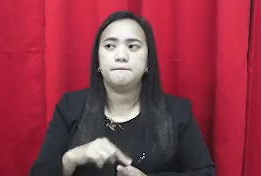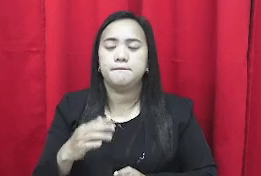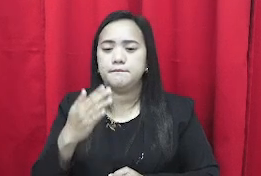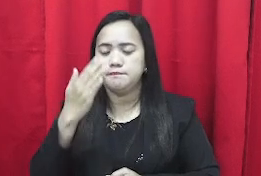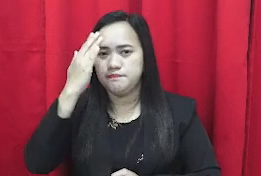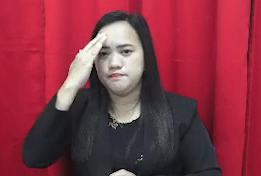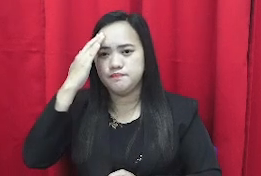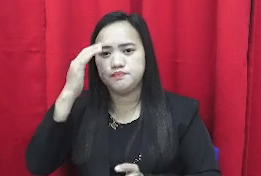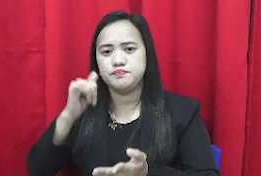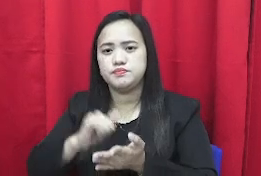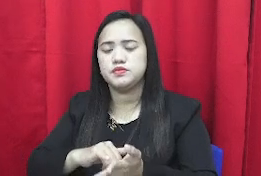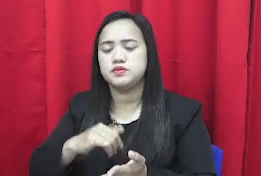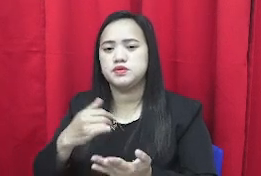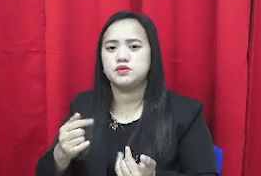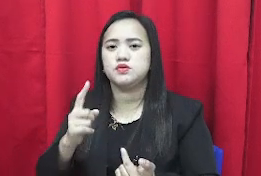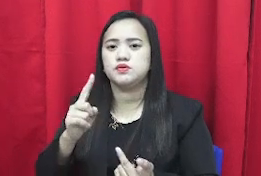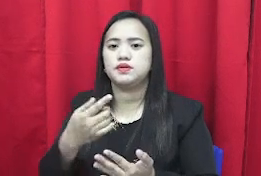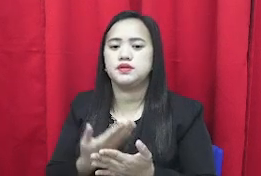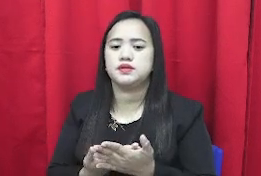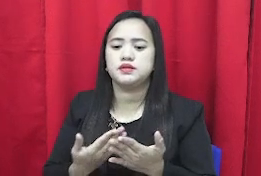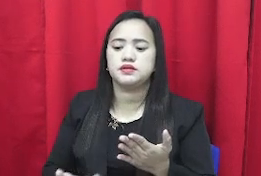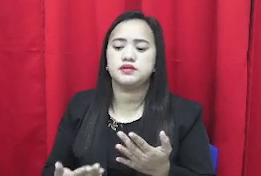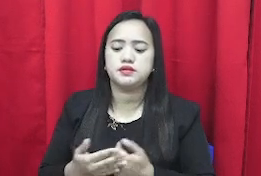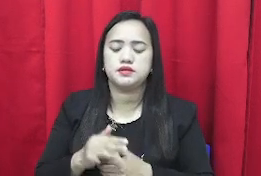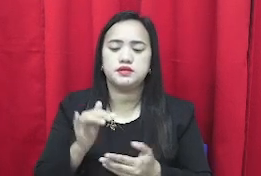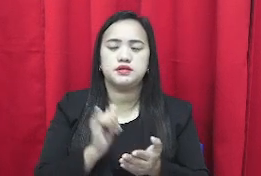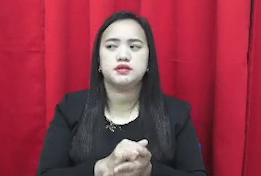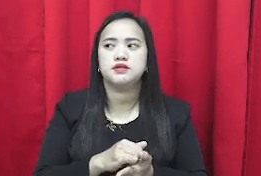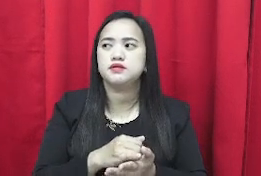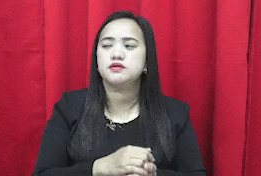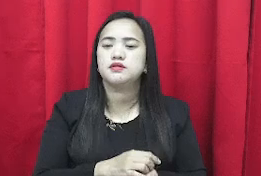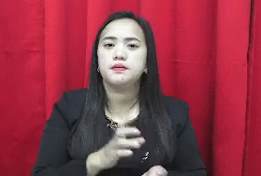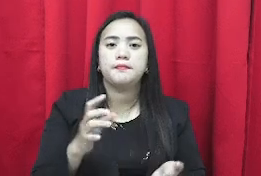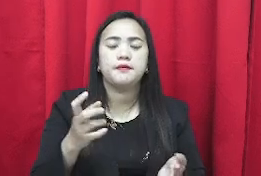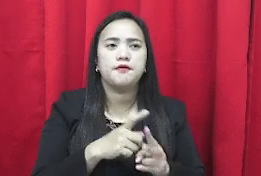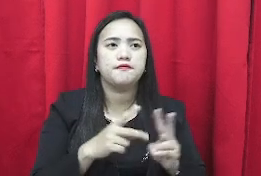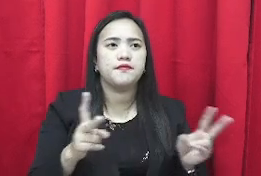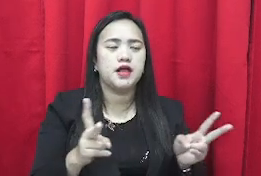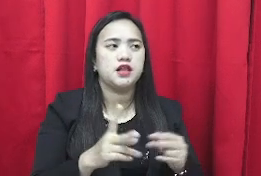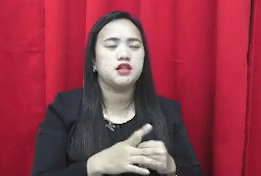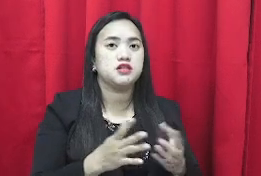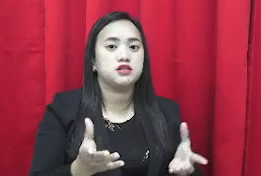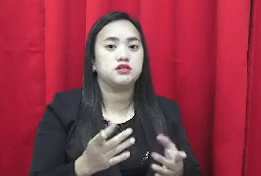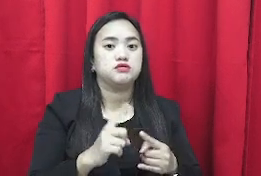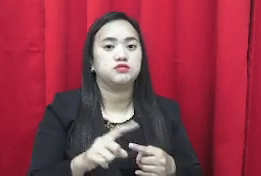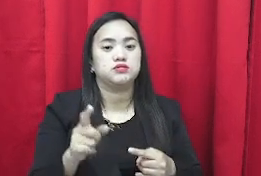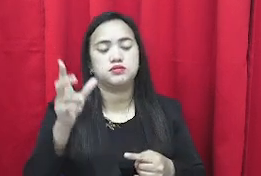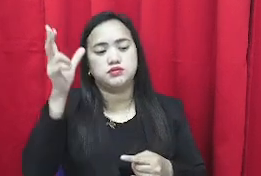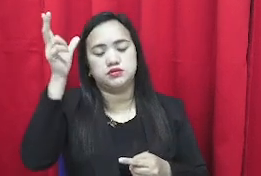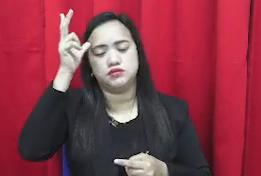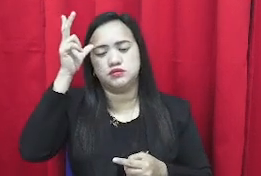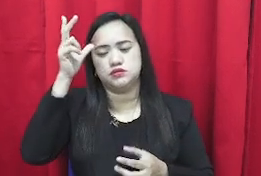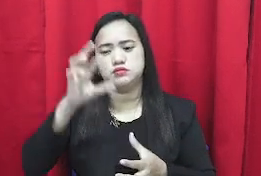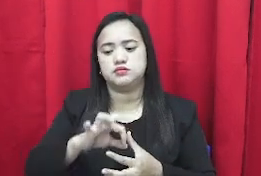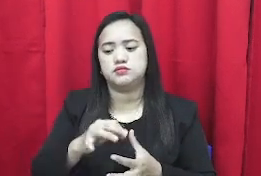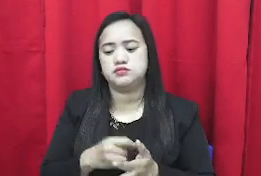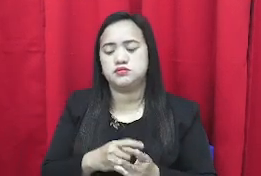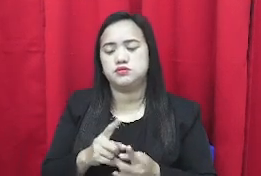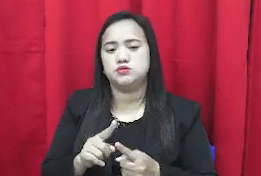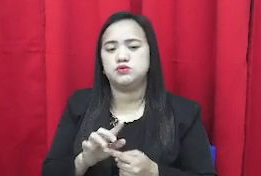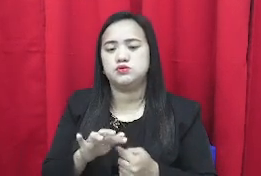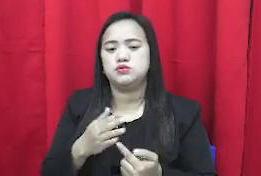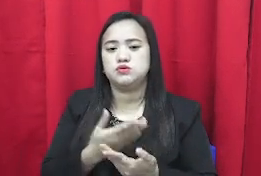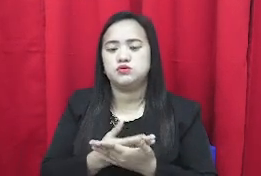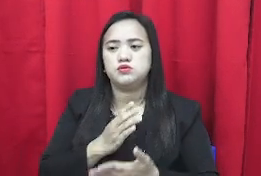na Ah dapat na makita po ninyo agresibo ang diyablo eh totoo totoo agresibo ang sa mga anak po natin